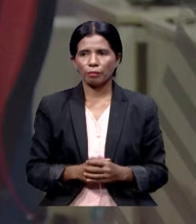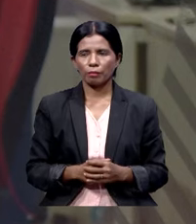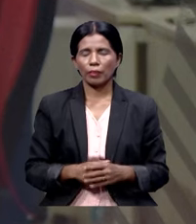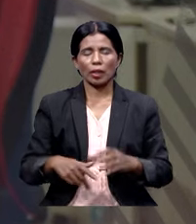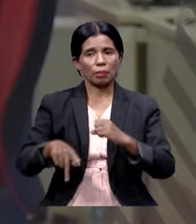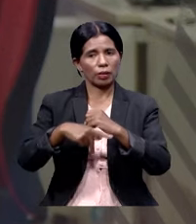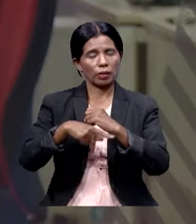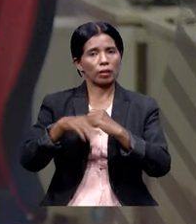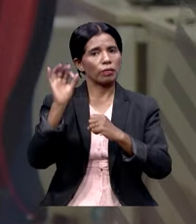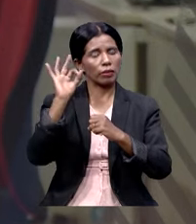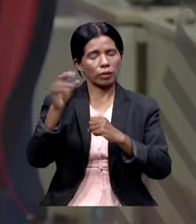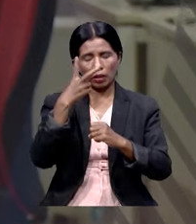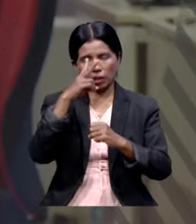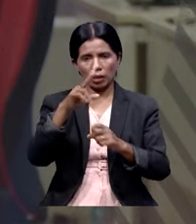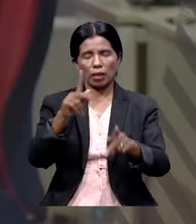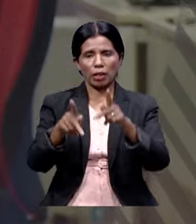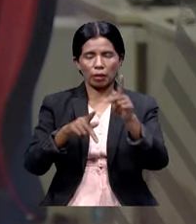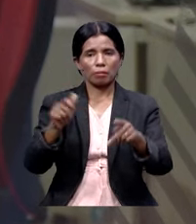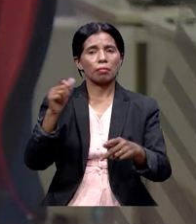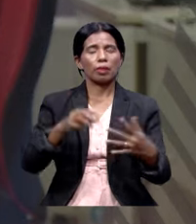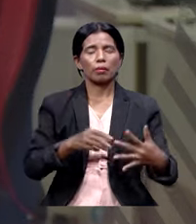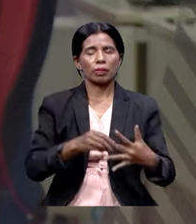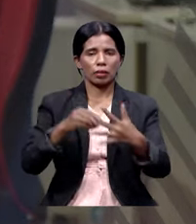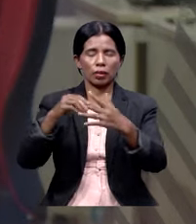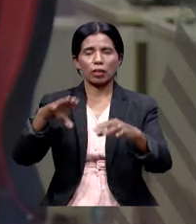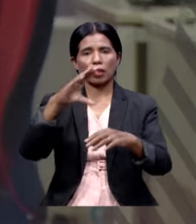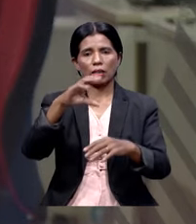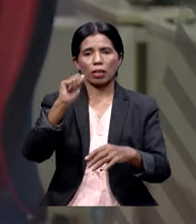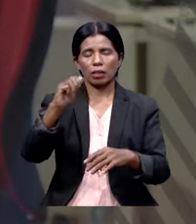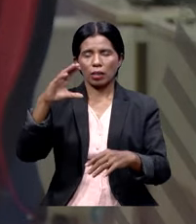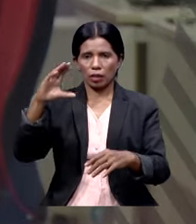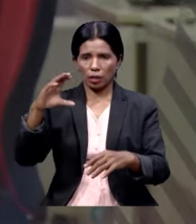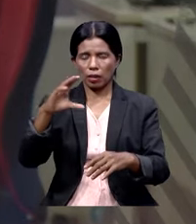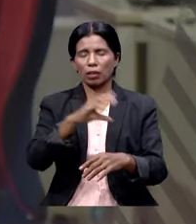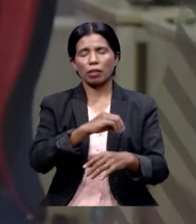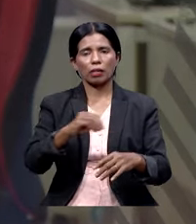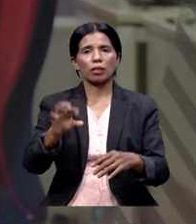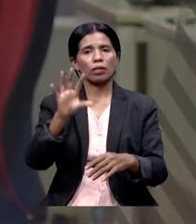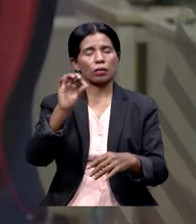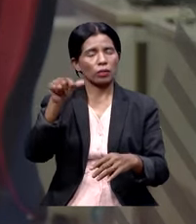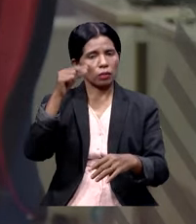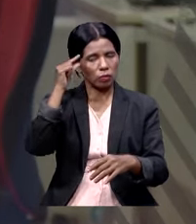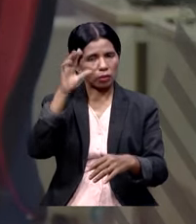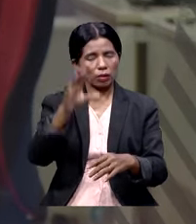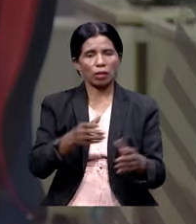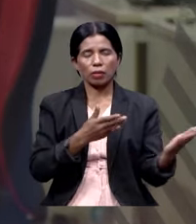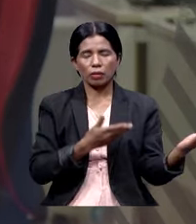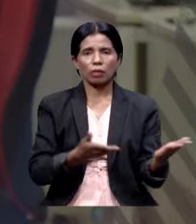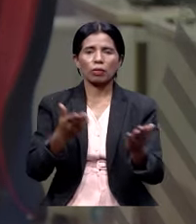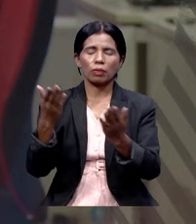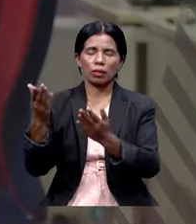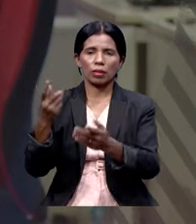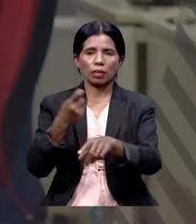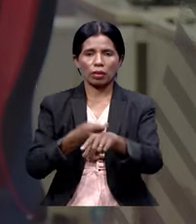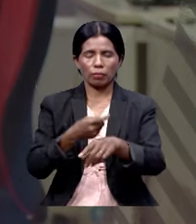Bangkada Fratelling sehare candidato unico ba komisario komisão anticorrupção nebe nono governo ato submete ia tempo barak.